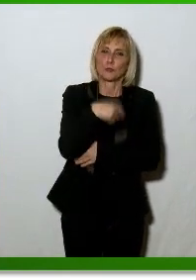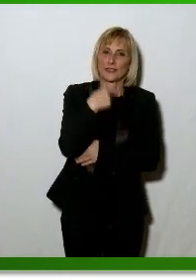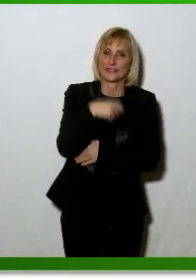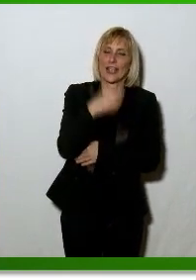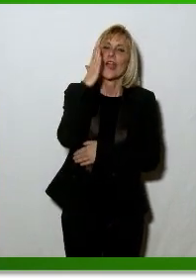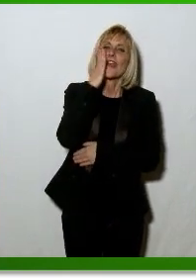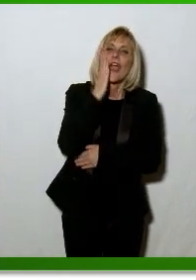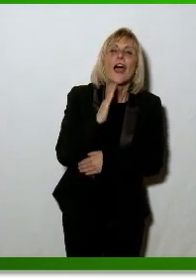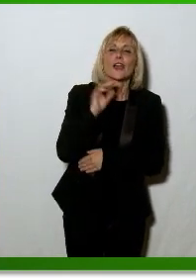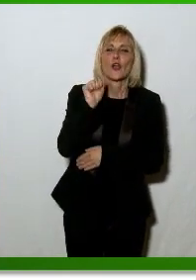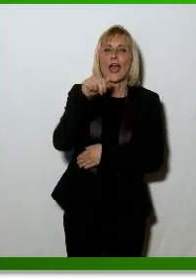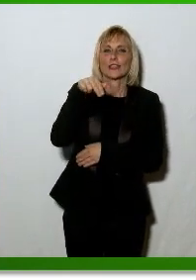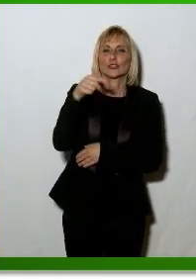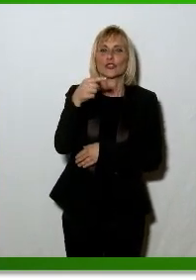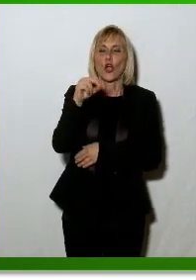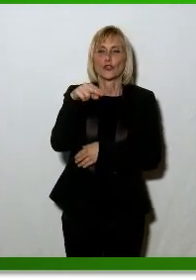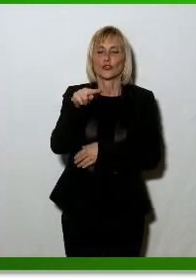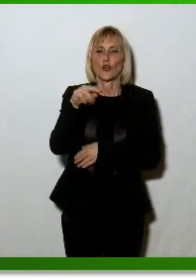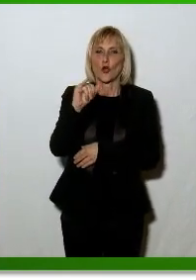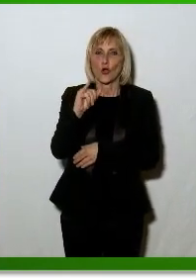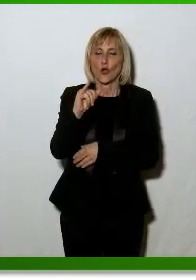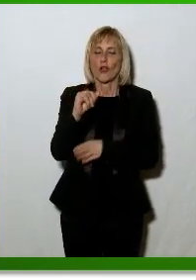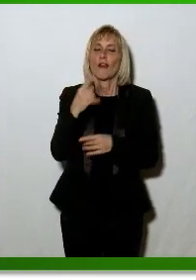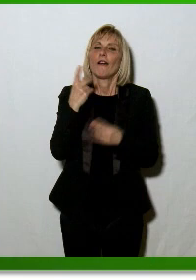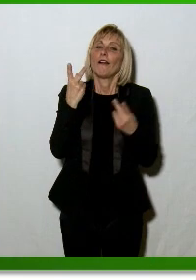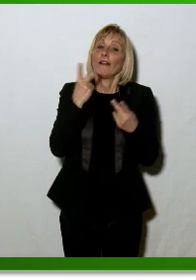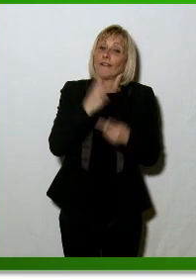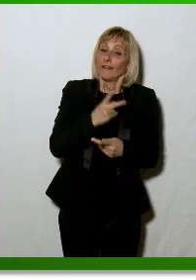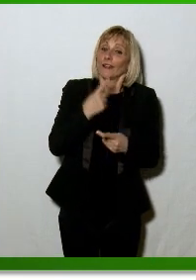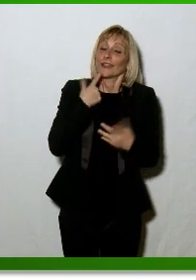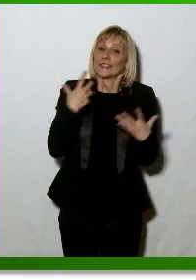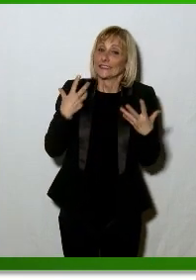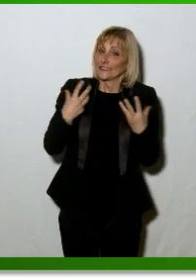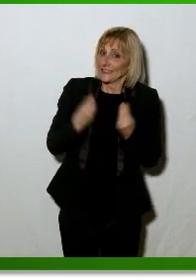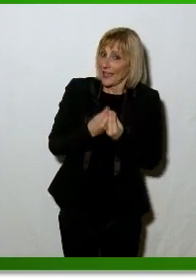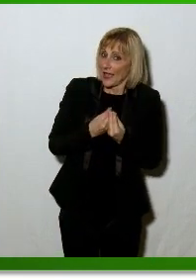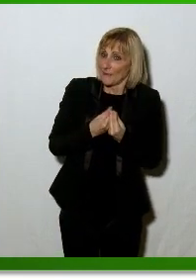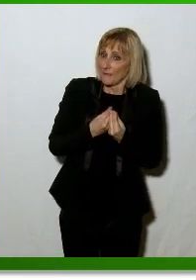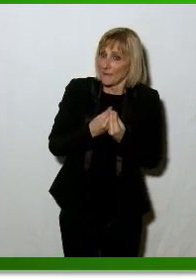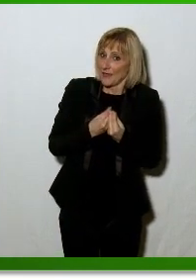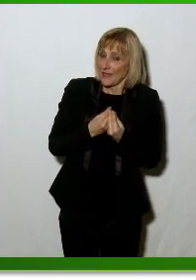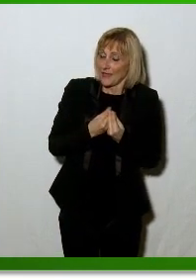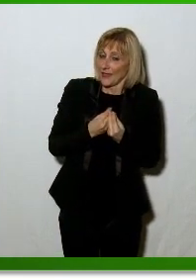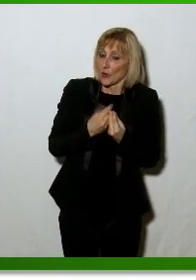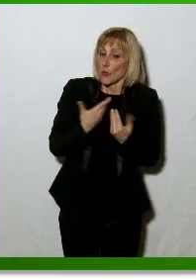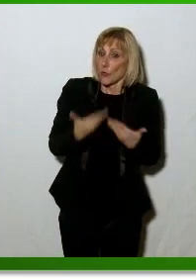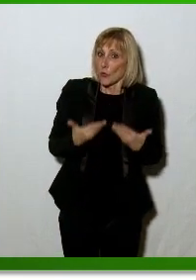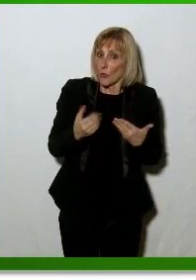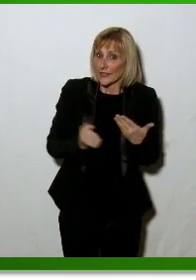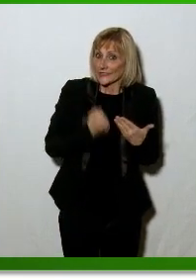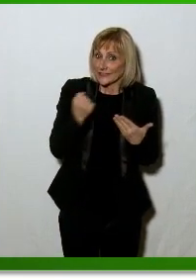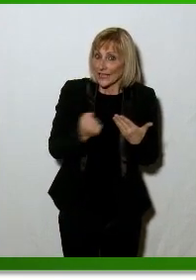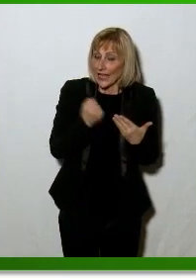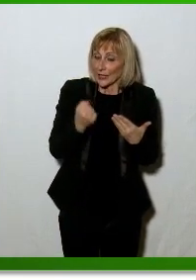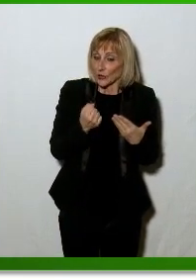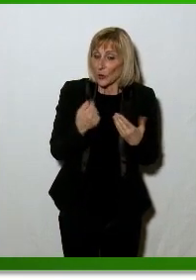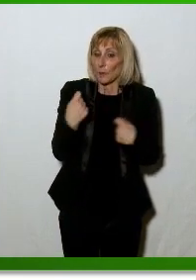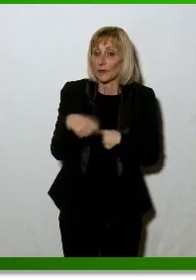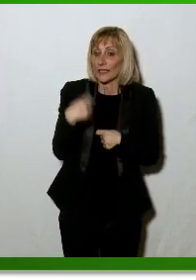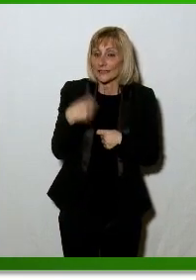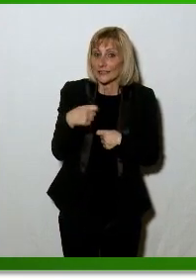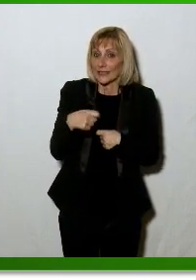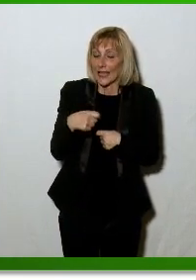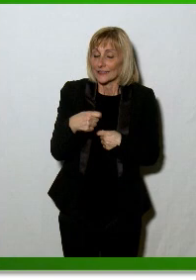Antonio terminiamo insieme queste nostre terminiamo insieme quest'anno le nostre presidenze Infatti come